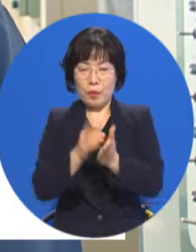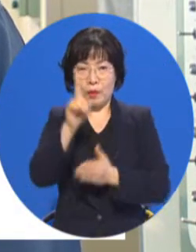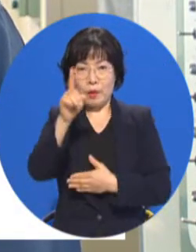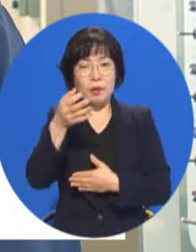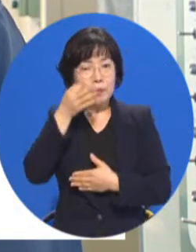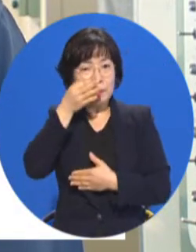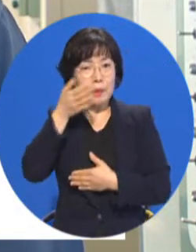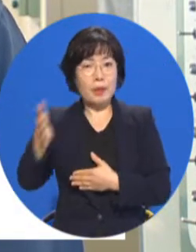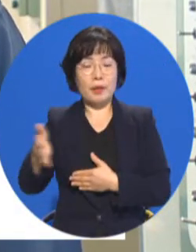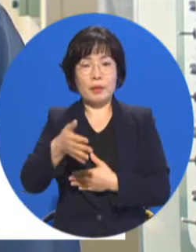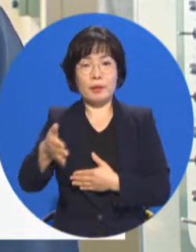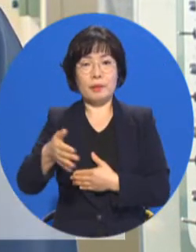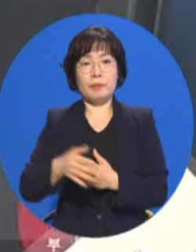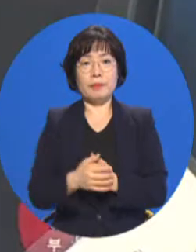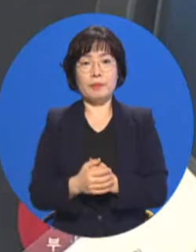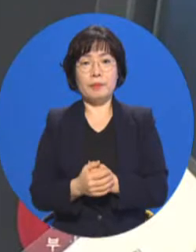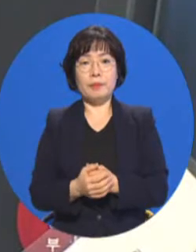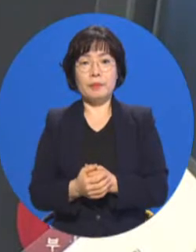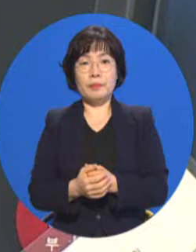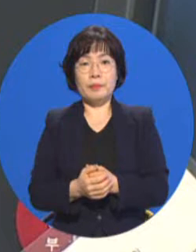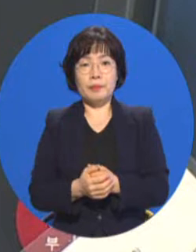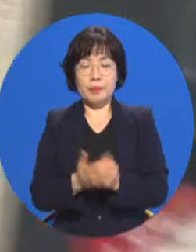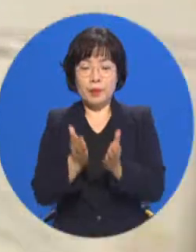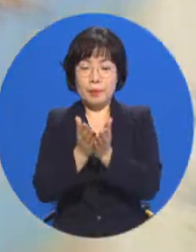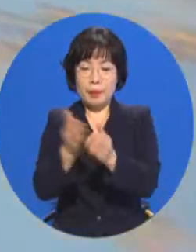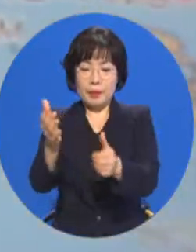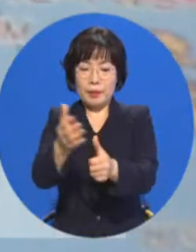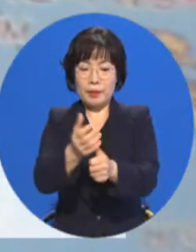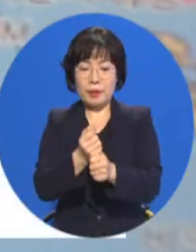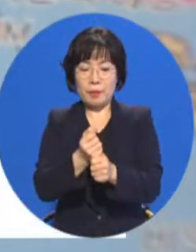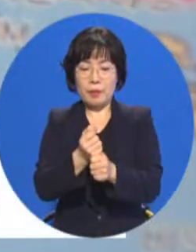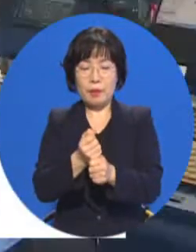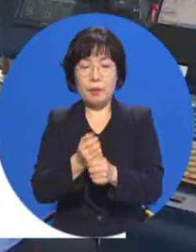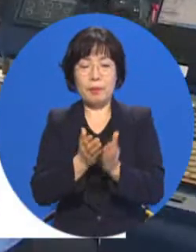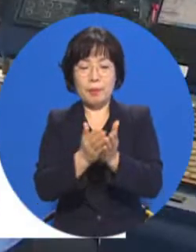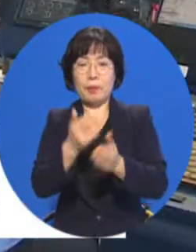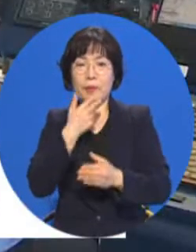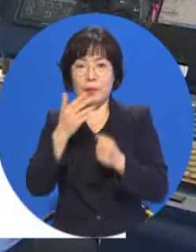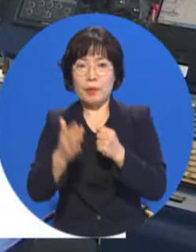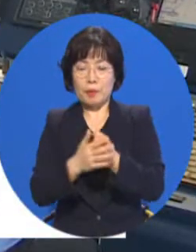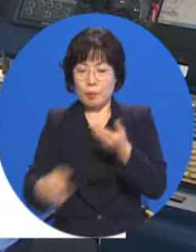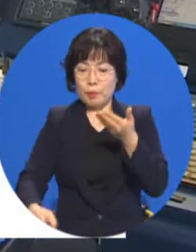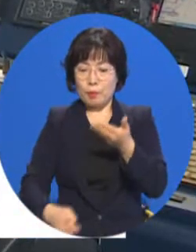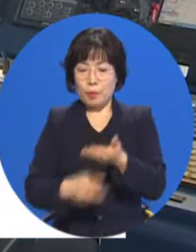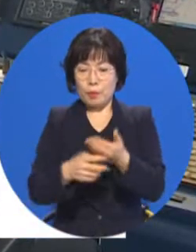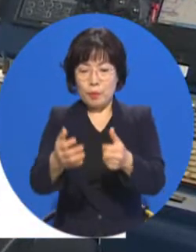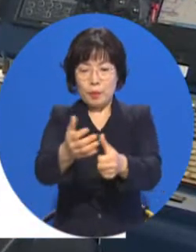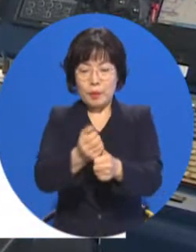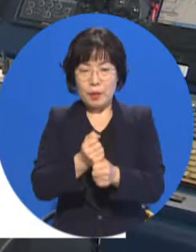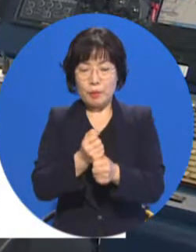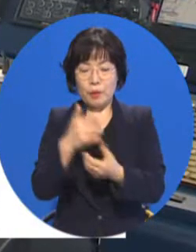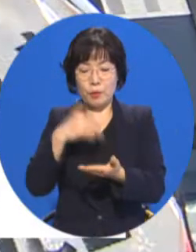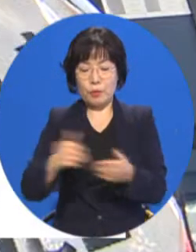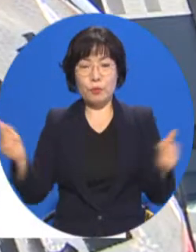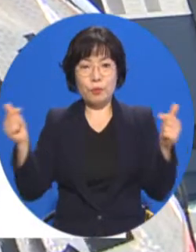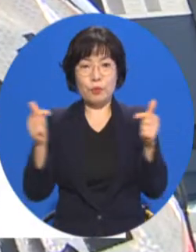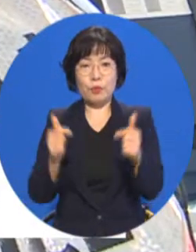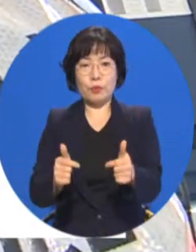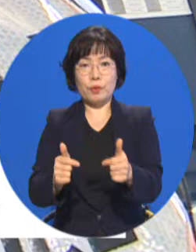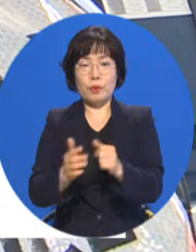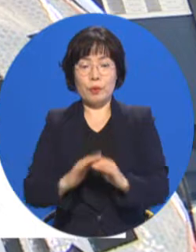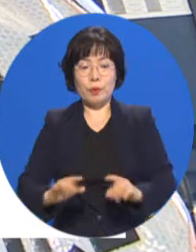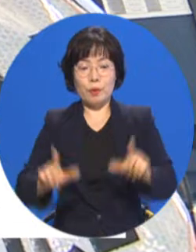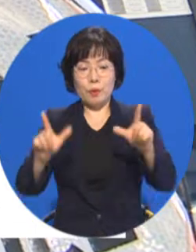척도 발견되지 않았습니다. 조업에 나서는 중국 어선이 없다 보니 불법 조업 단속 건수도 크게 줄었습니다. 올